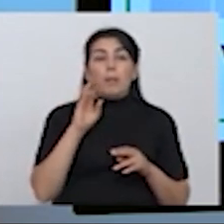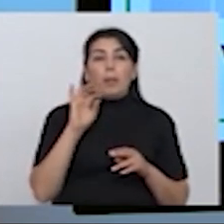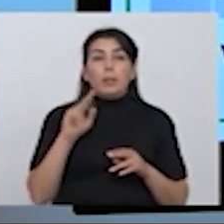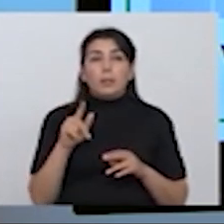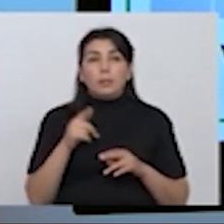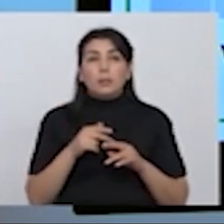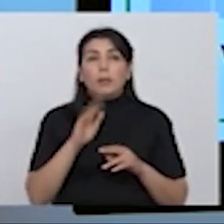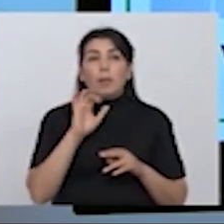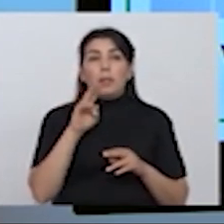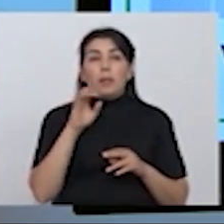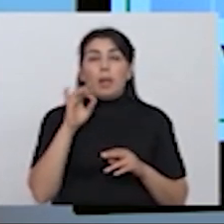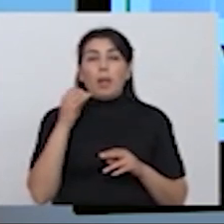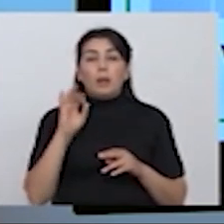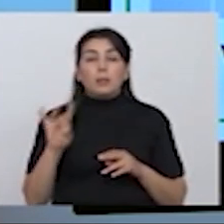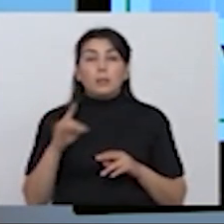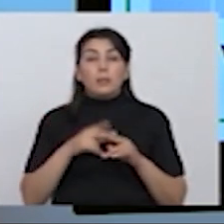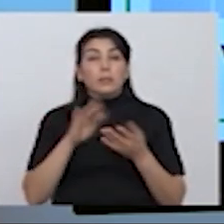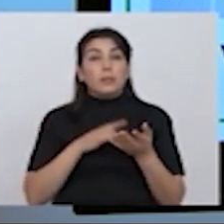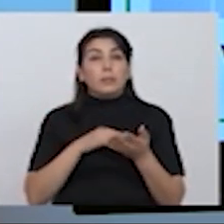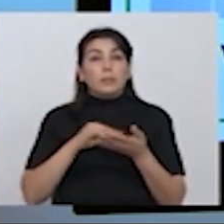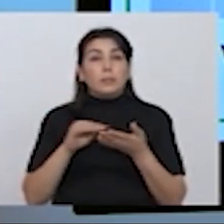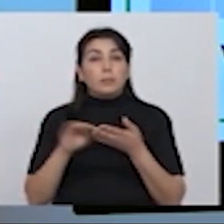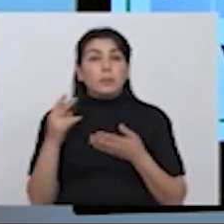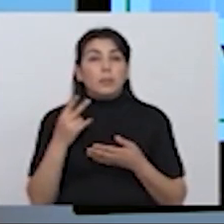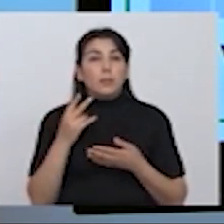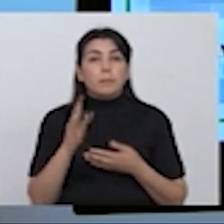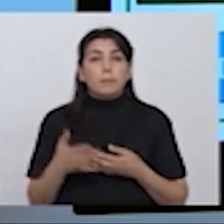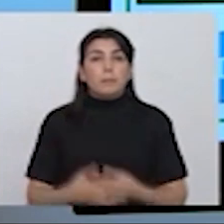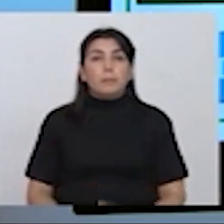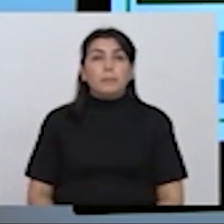qilgan ishlarni daftaringizga yozishingiz kerak bo'ladi.